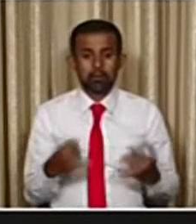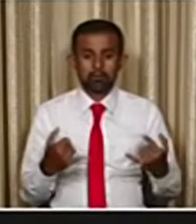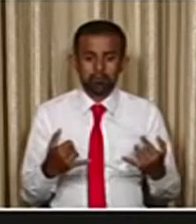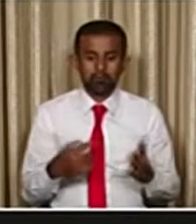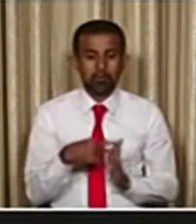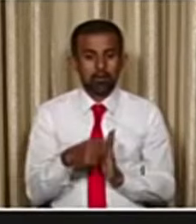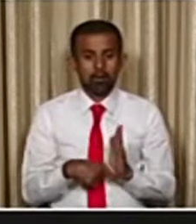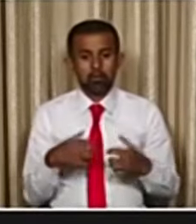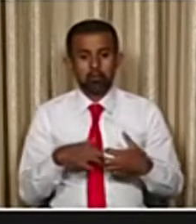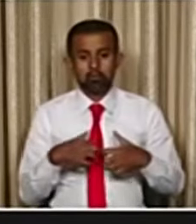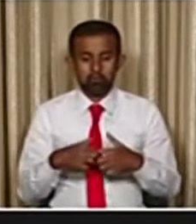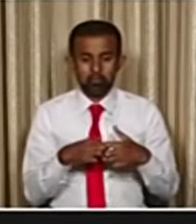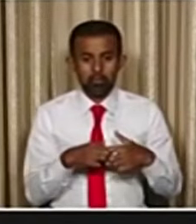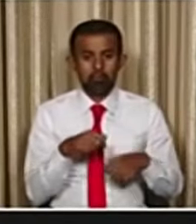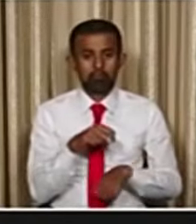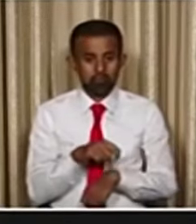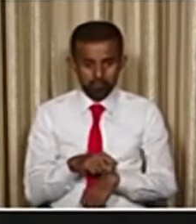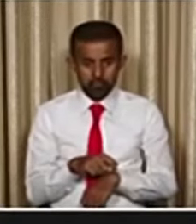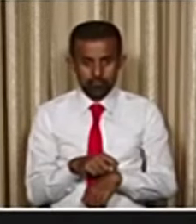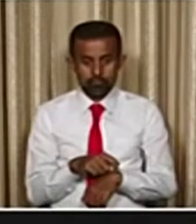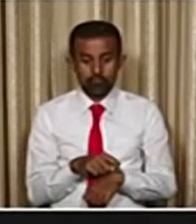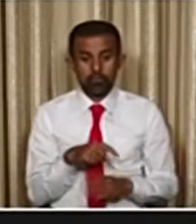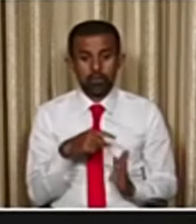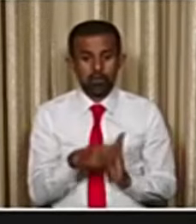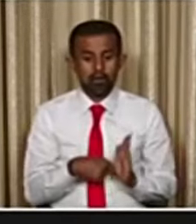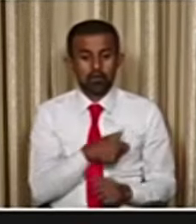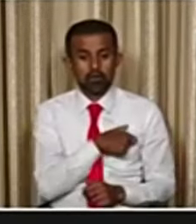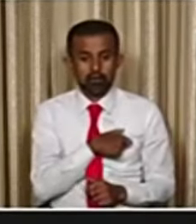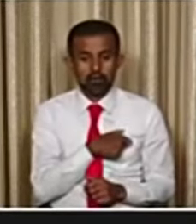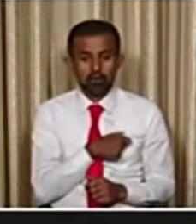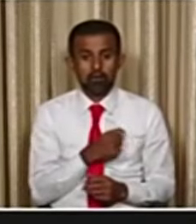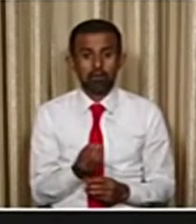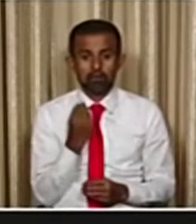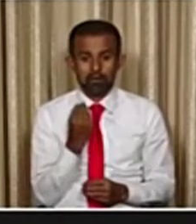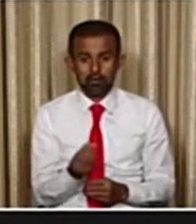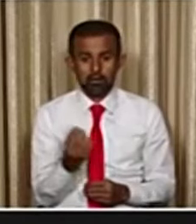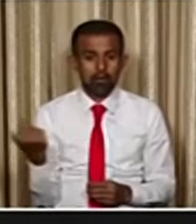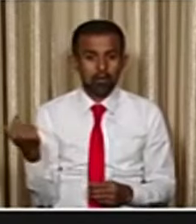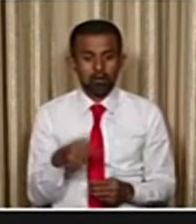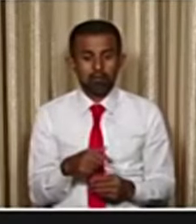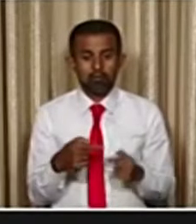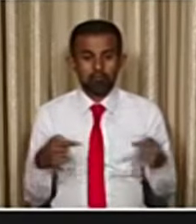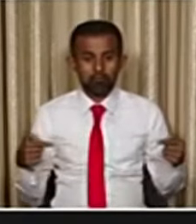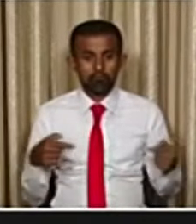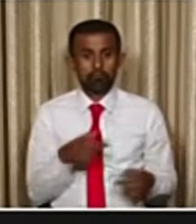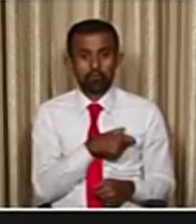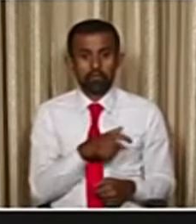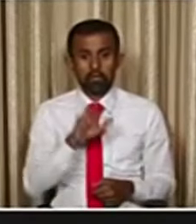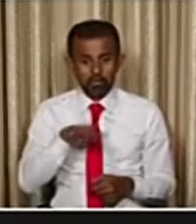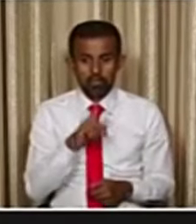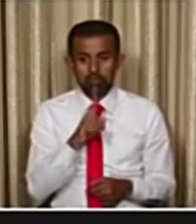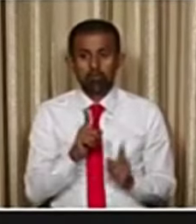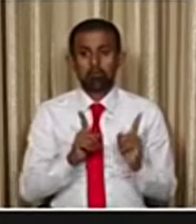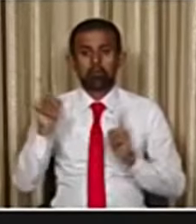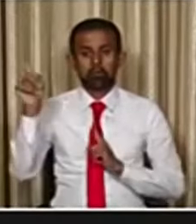තිබ්බ රටේ අර්බුදකාරී වෙලාවේ මේ රටට නායකත්වය දෙන්න මැදිහත් වෙන්න කියලා විපක්ෂයට කියපු වෙලාවේ